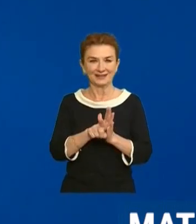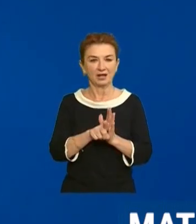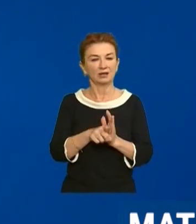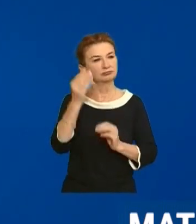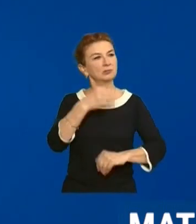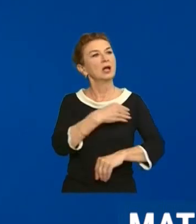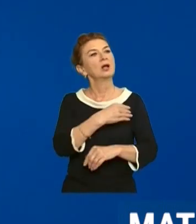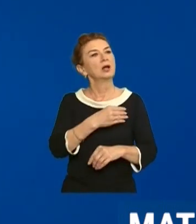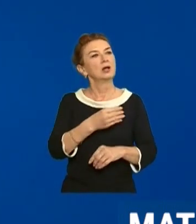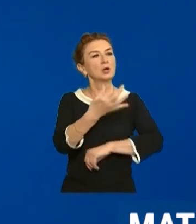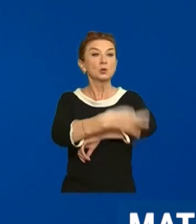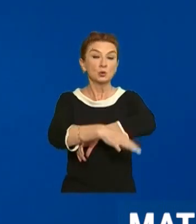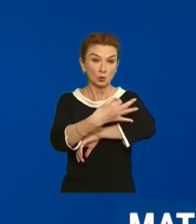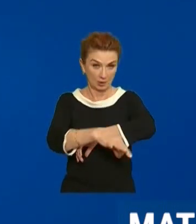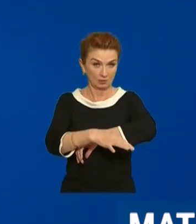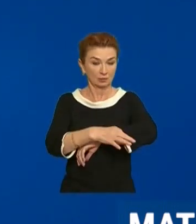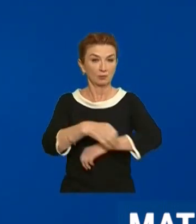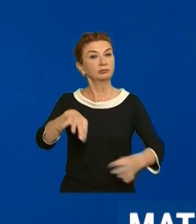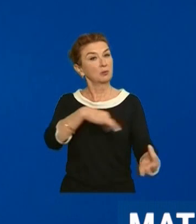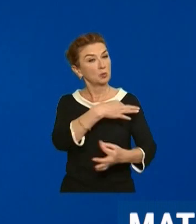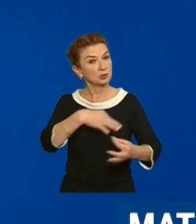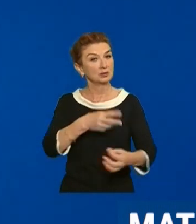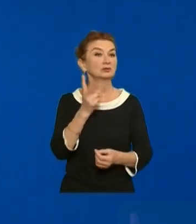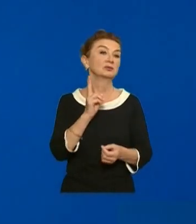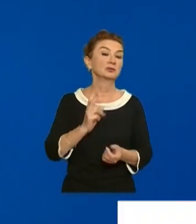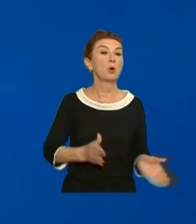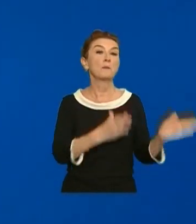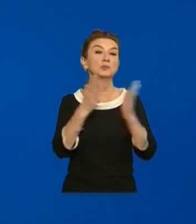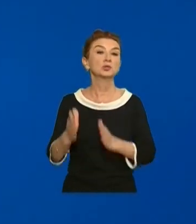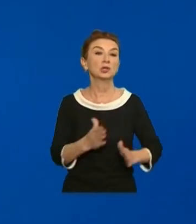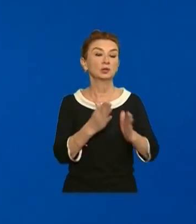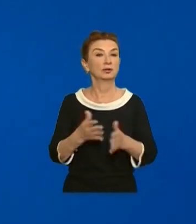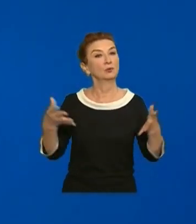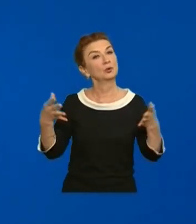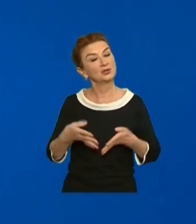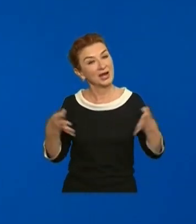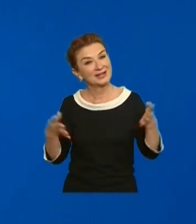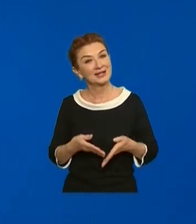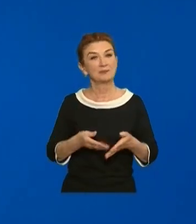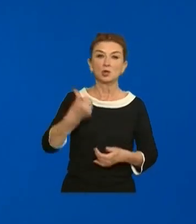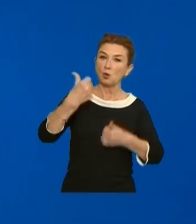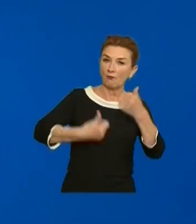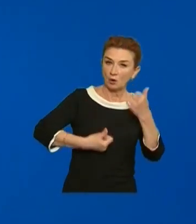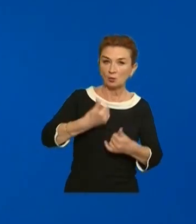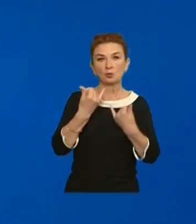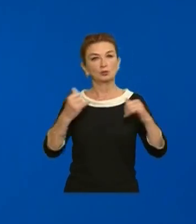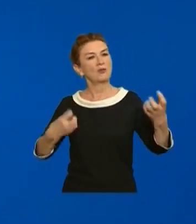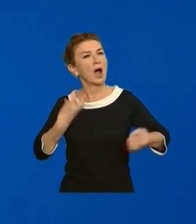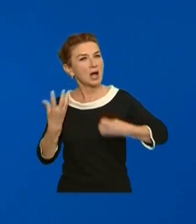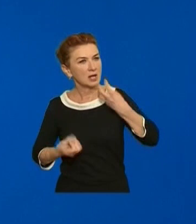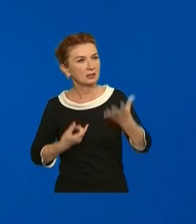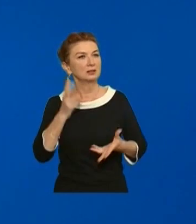muzycznych, którzy przygotowują się do egzaminów, przygotowują się do różnych konkursów w przyszłości. Też artystom,